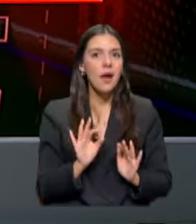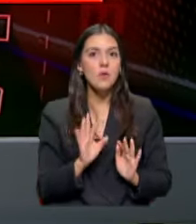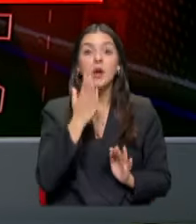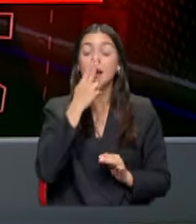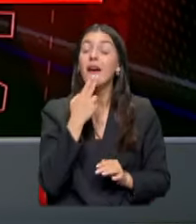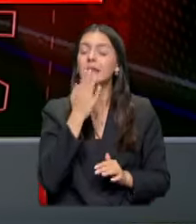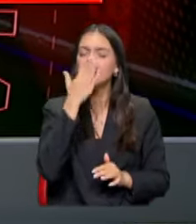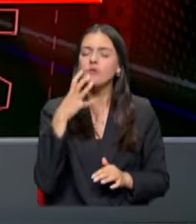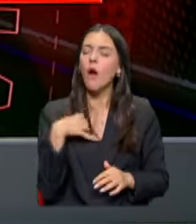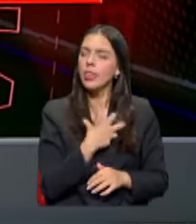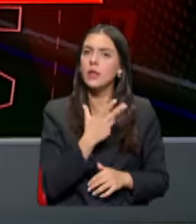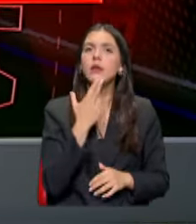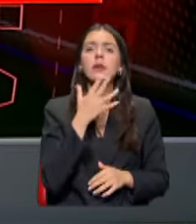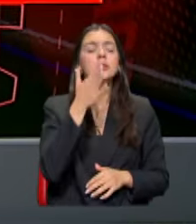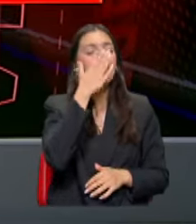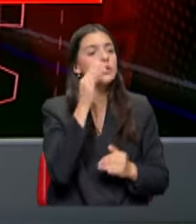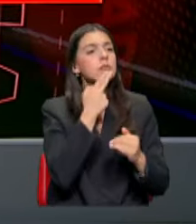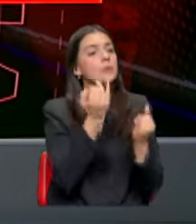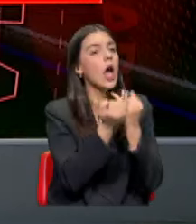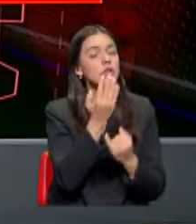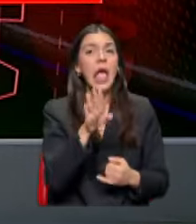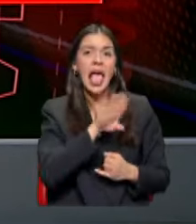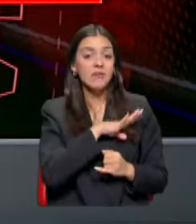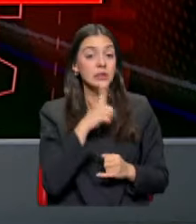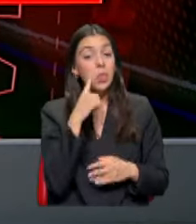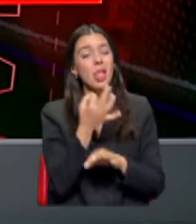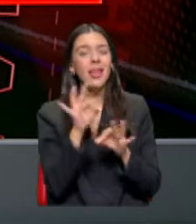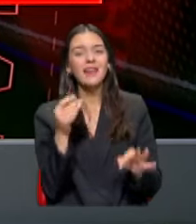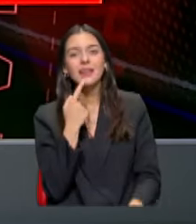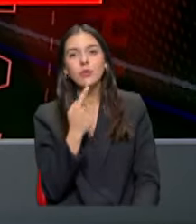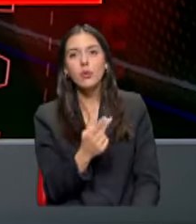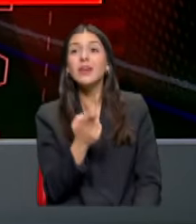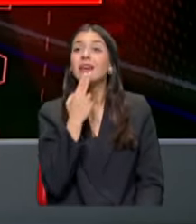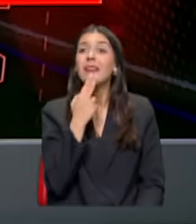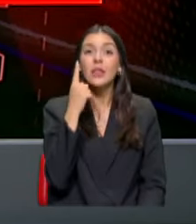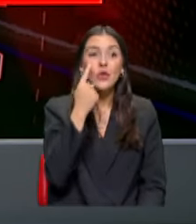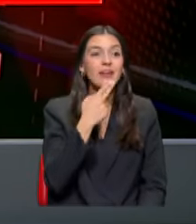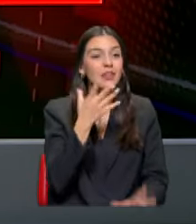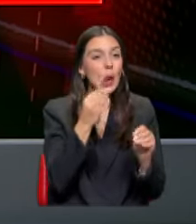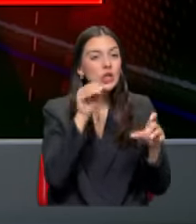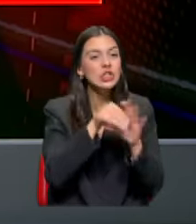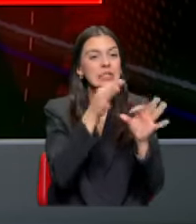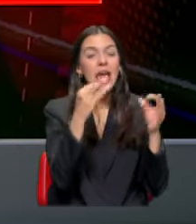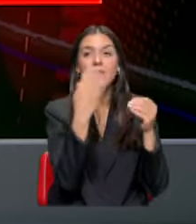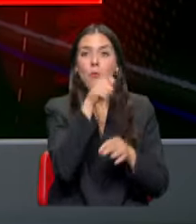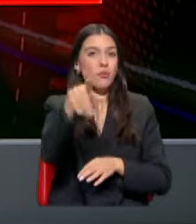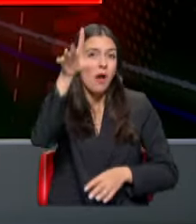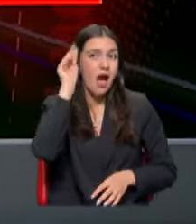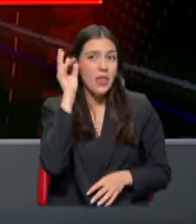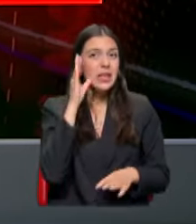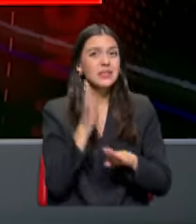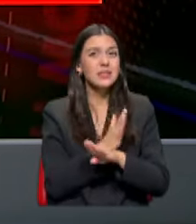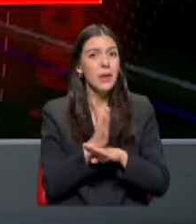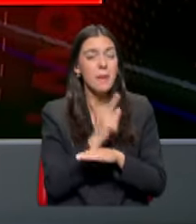ancak anneyse, kadın ancak bacıysa, kadın ancak evlatsa değerlidir diyorlar. Kadına kadın olduğu için değer vermeyen bu anlayış